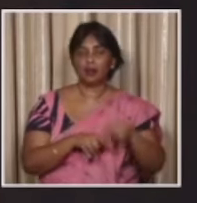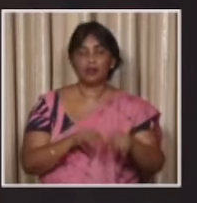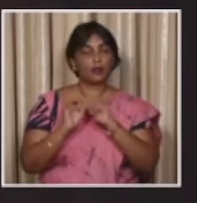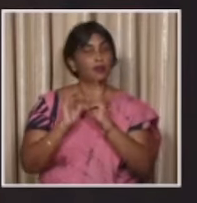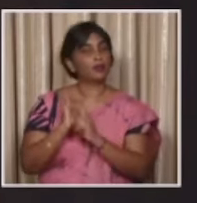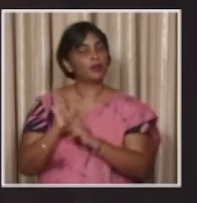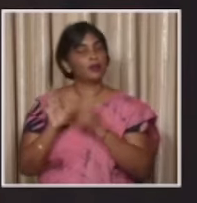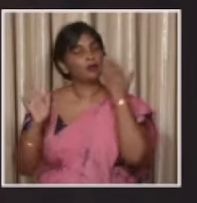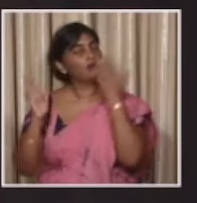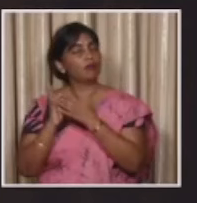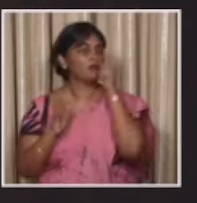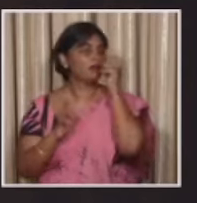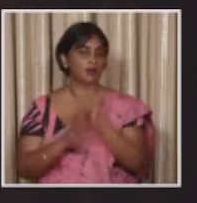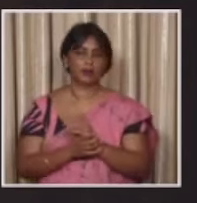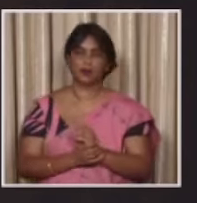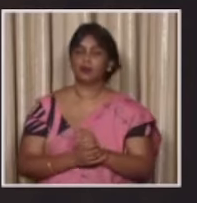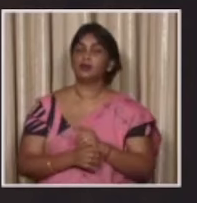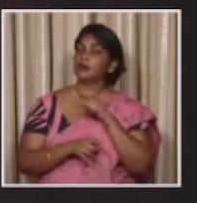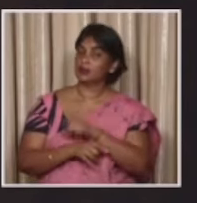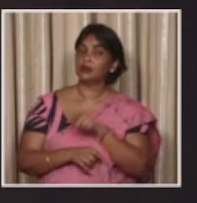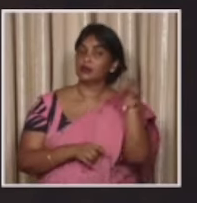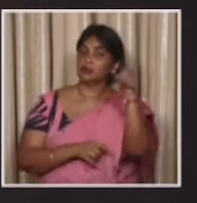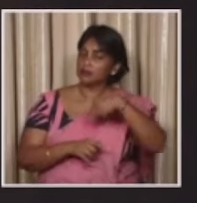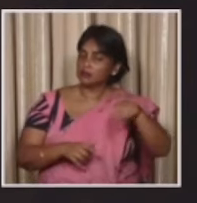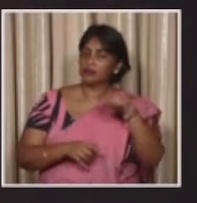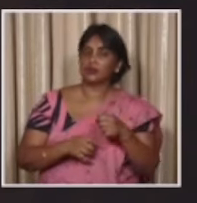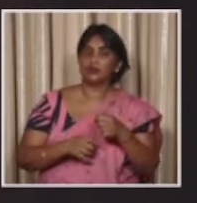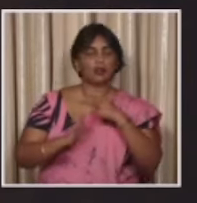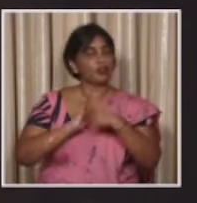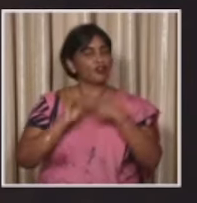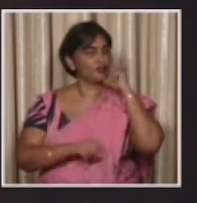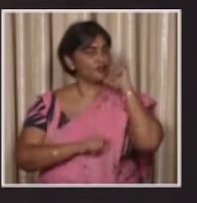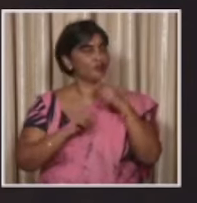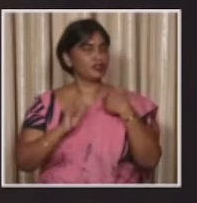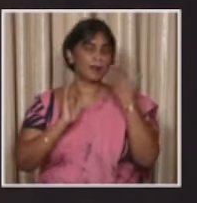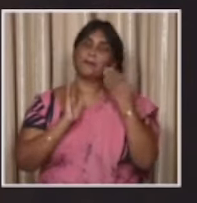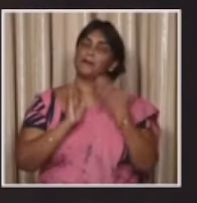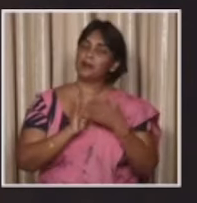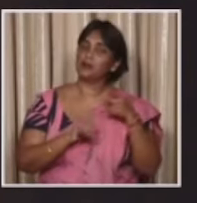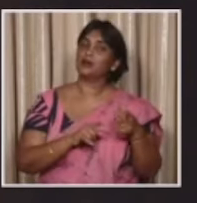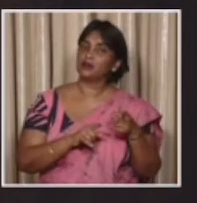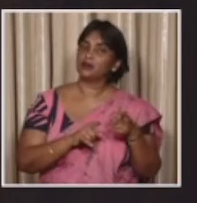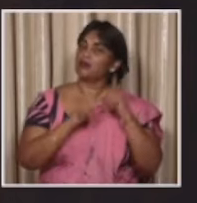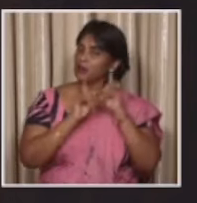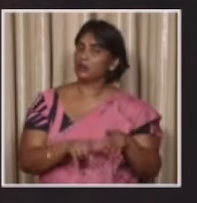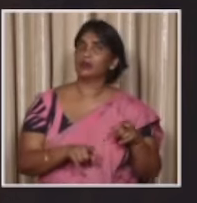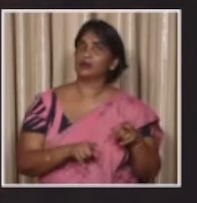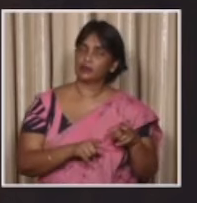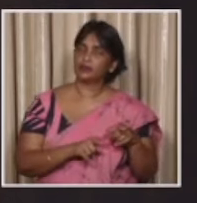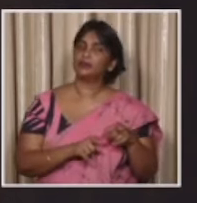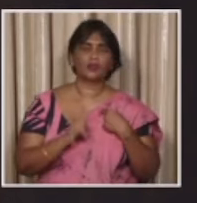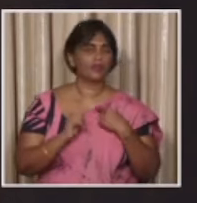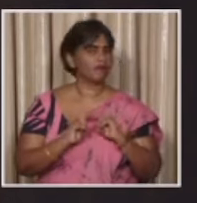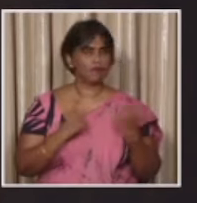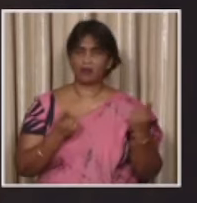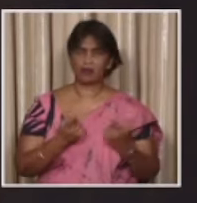පනතේ කාරණාත් හොඳට කියවන්න. එතකොට ඔබ තමුන්නාසලාට රටේ ජනතාවට පේනවා මේකේ තියෙන වෙනසක්